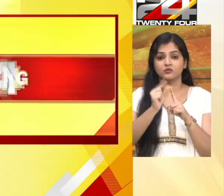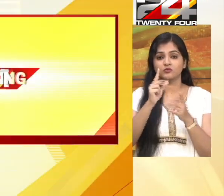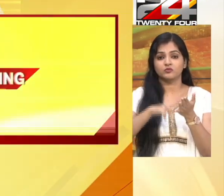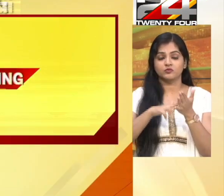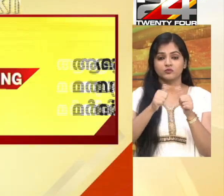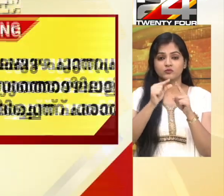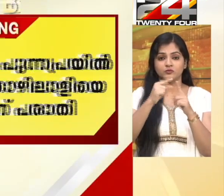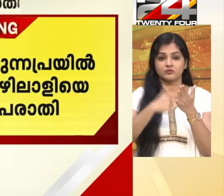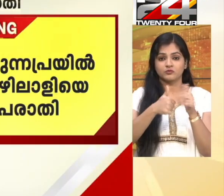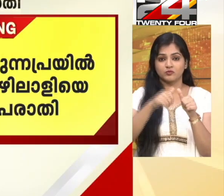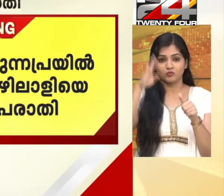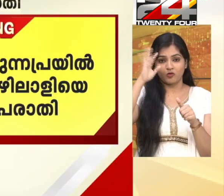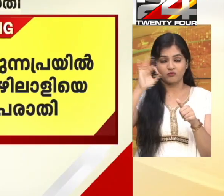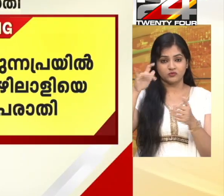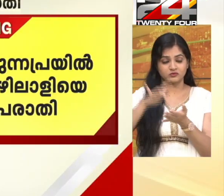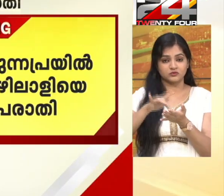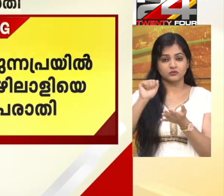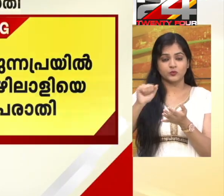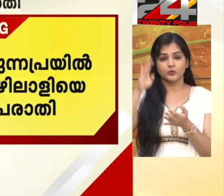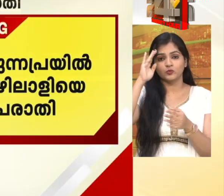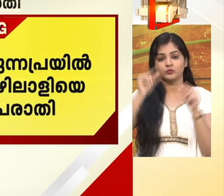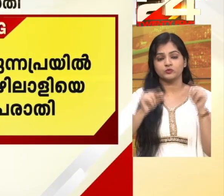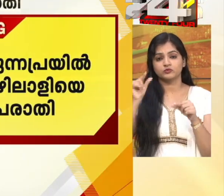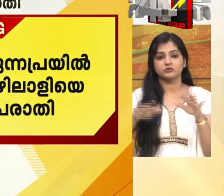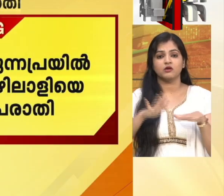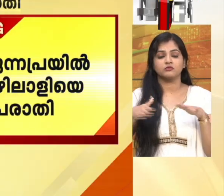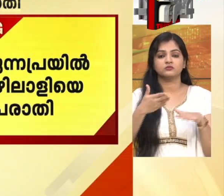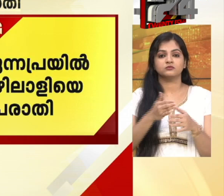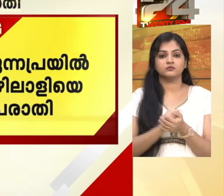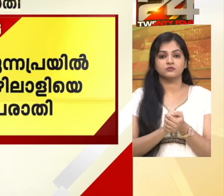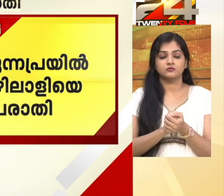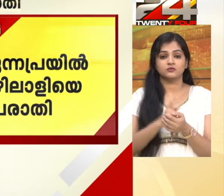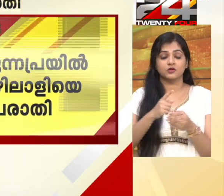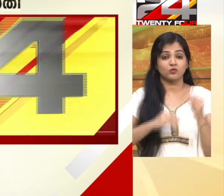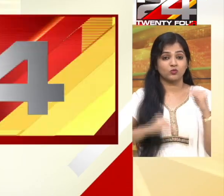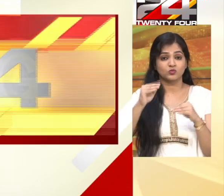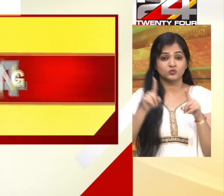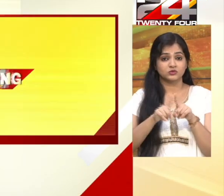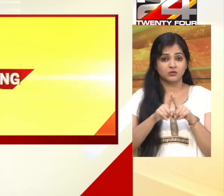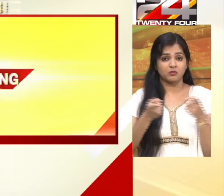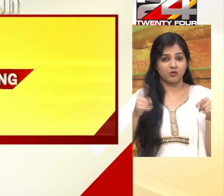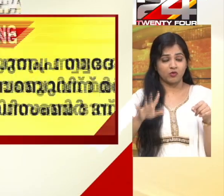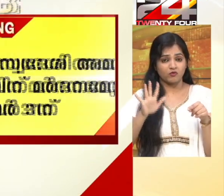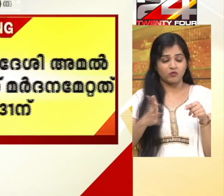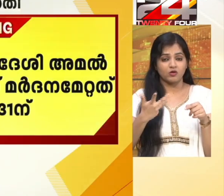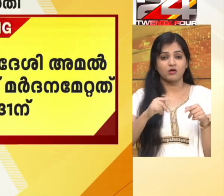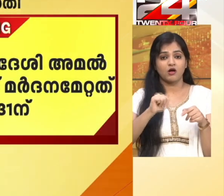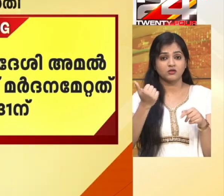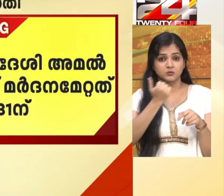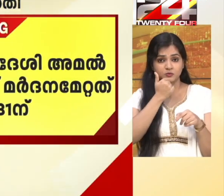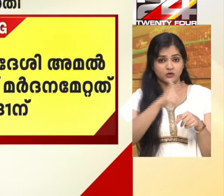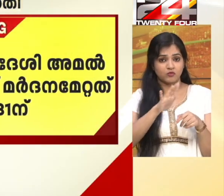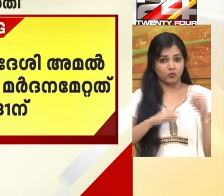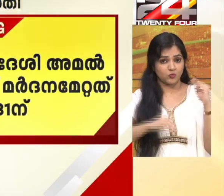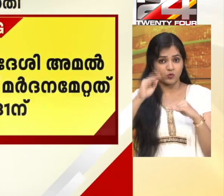ഉദ്യോഗസ്ഥരുടെ ഭാഗത്തുനിന്നും ഈ രൂപത്തിലുള്ള പെരുമാറ്റം ഉണ്ടായി എന്നാണ് മറ്റെന്തെങ്കിലും ഒരു സംഭവമുള്ളതായി പോലീസോ വിശദീകരിക്കുന്നില്ല മറ്റെന്തെങ്കിലും ഒരു ചാർജ്